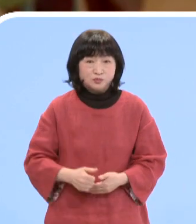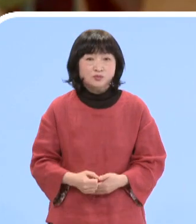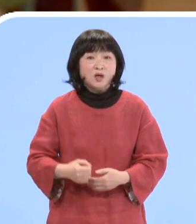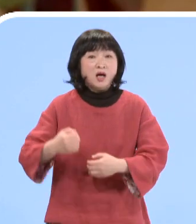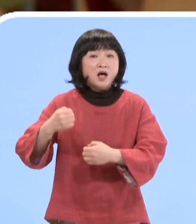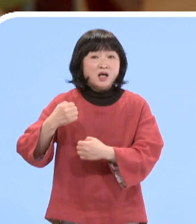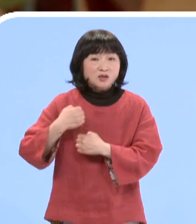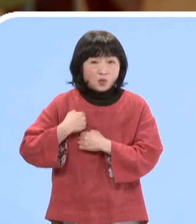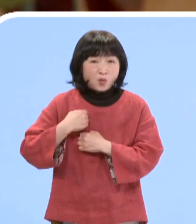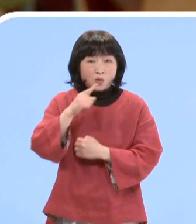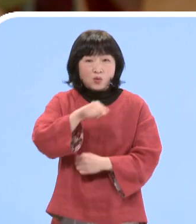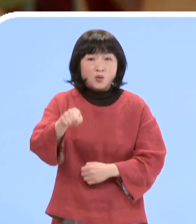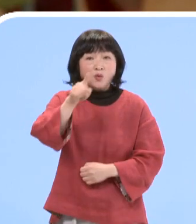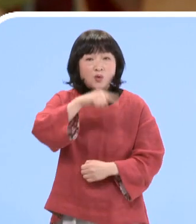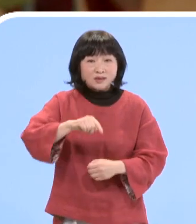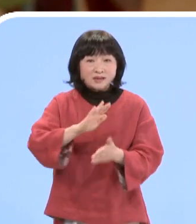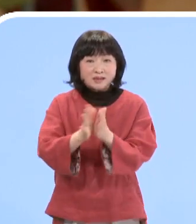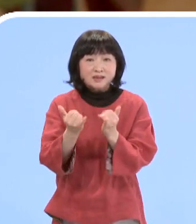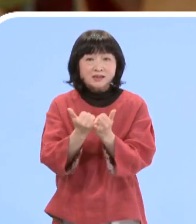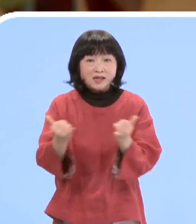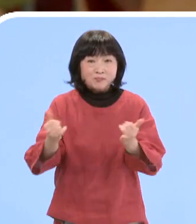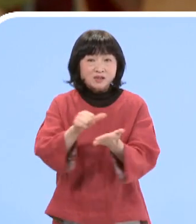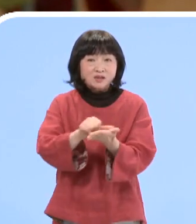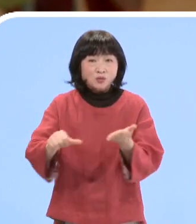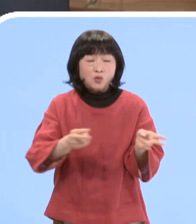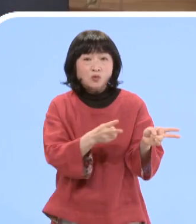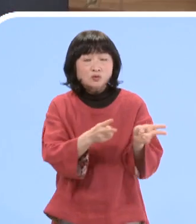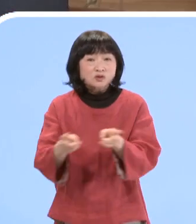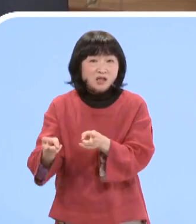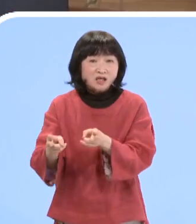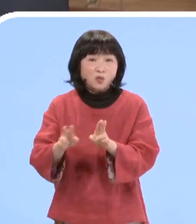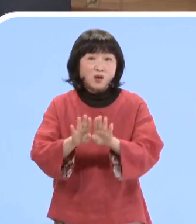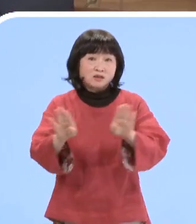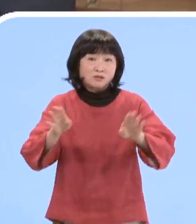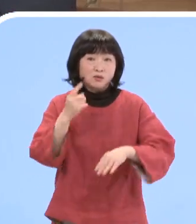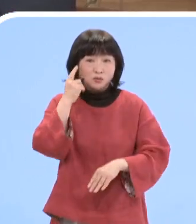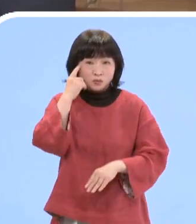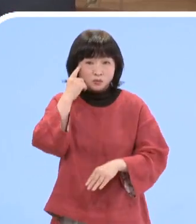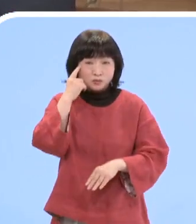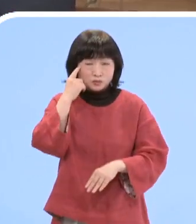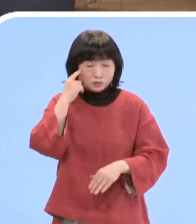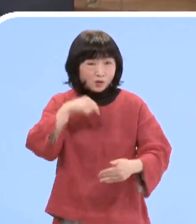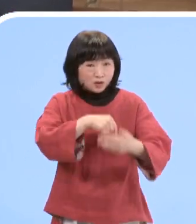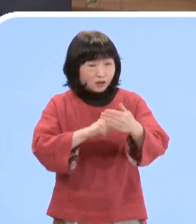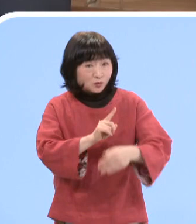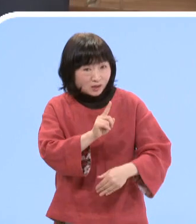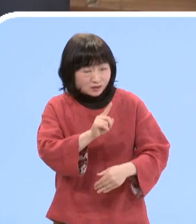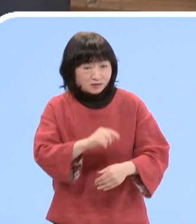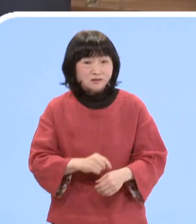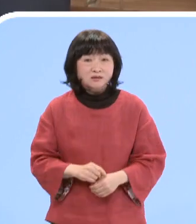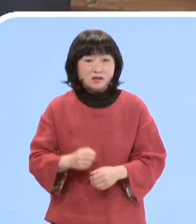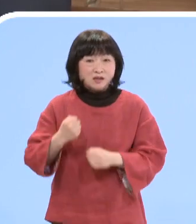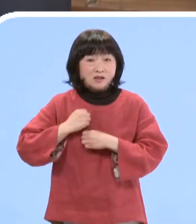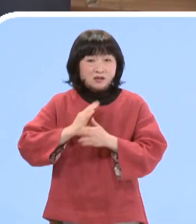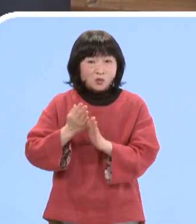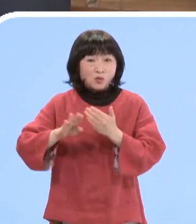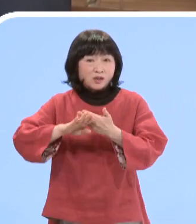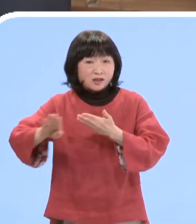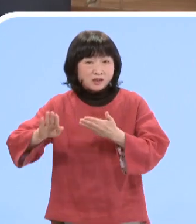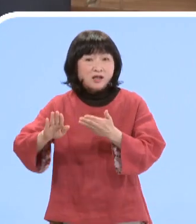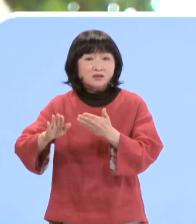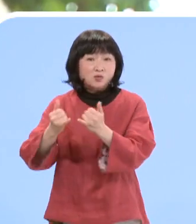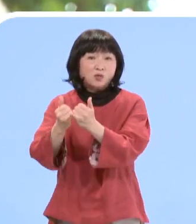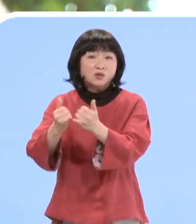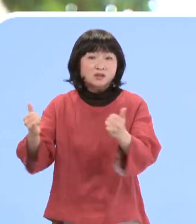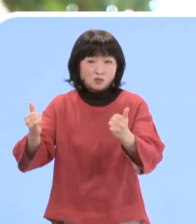登録制度というのを展開しようとしております。 これはどんなものなんでしょうか。 県外県民にね、はい、県民登録してもら